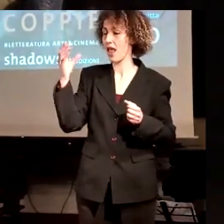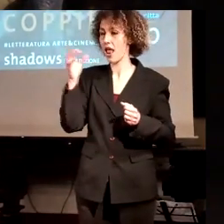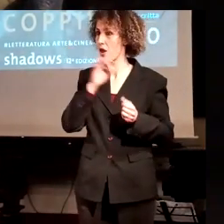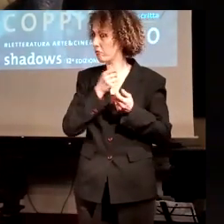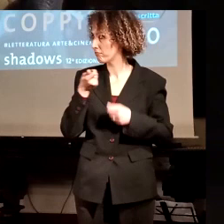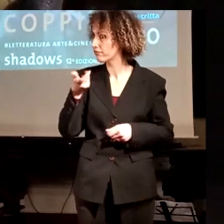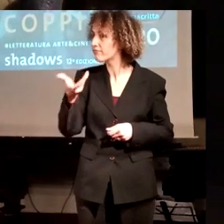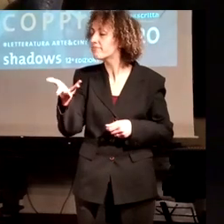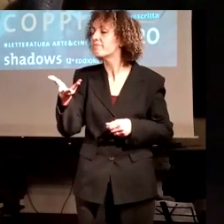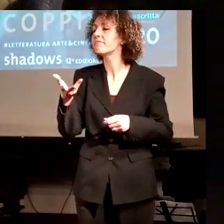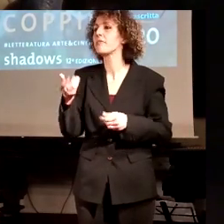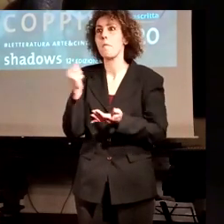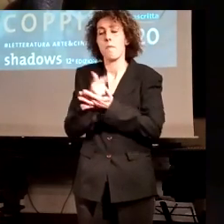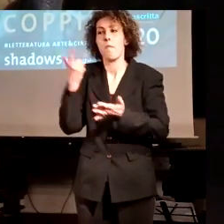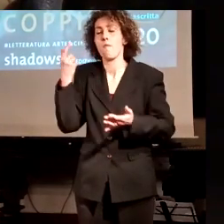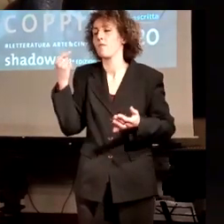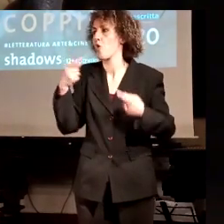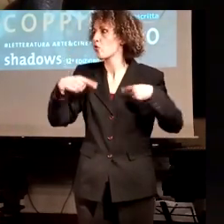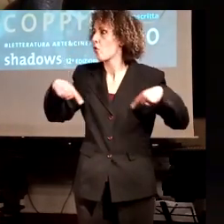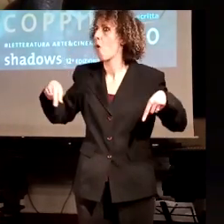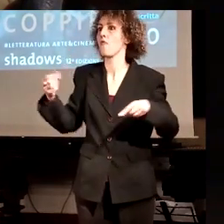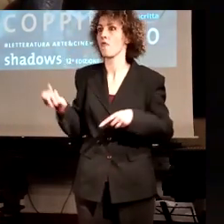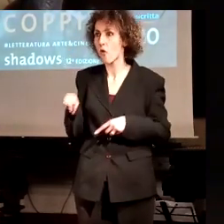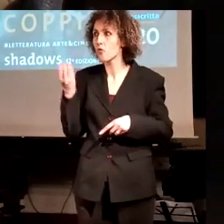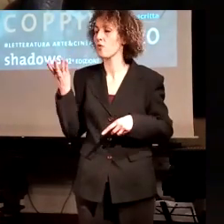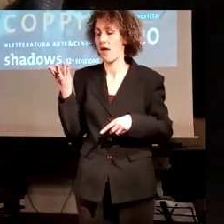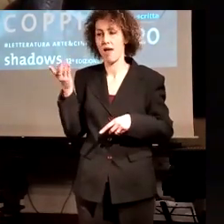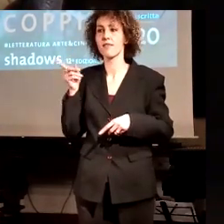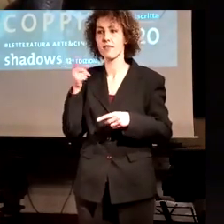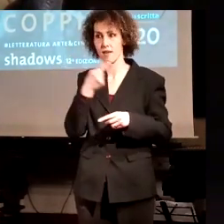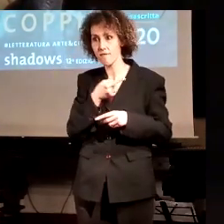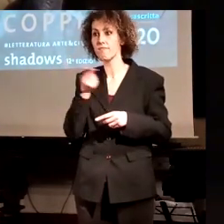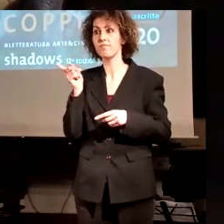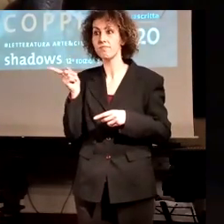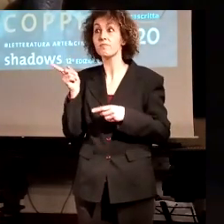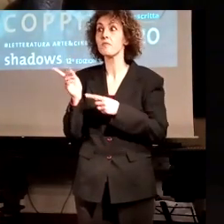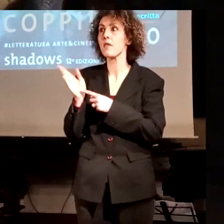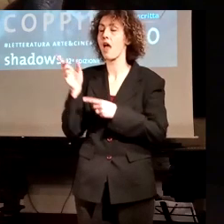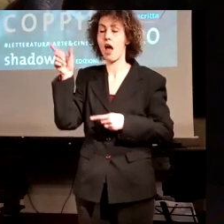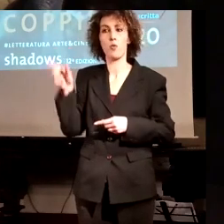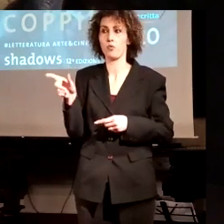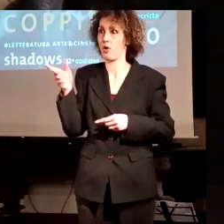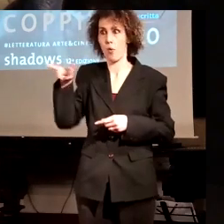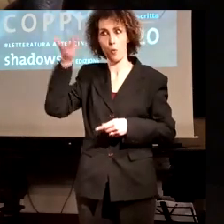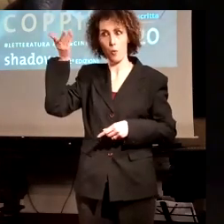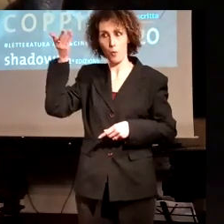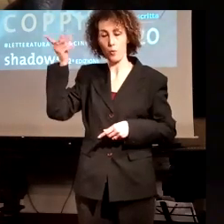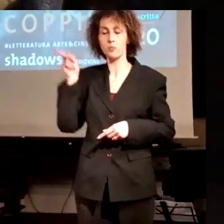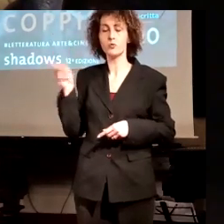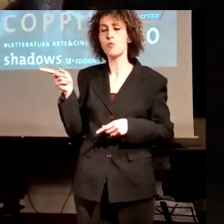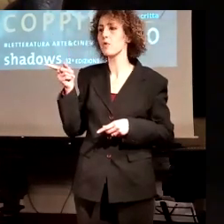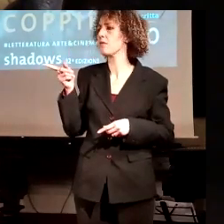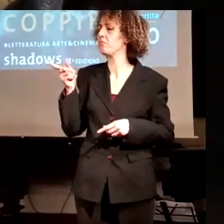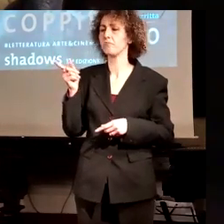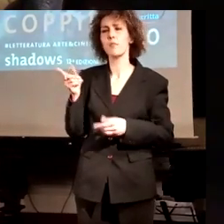fortuna che noi abbiamo di avere uno dei maggiori autori europei accanto a noi che ospite amico della manifestazione da sempre la inaugura